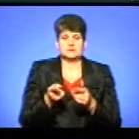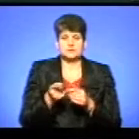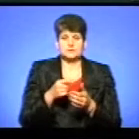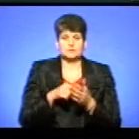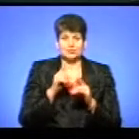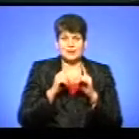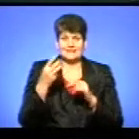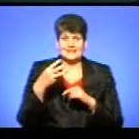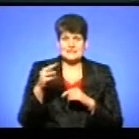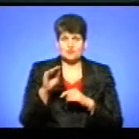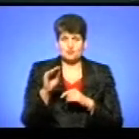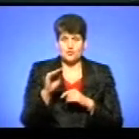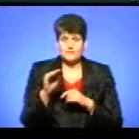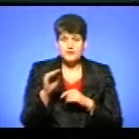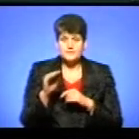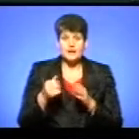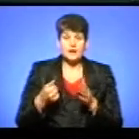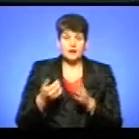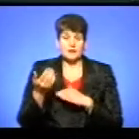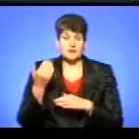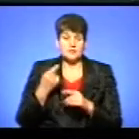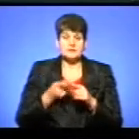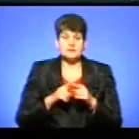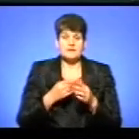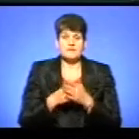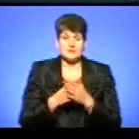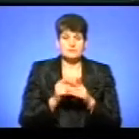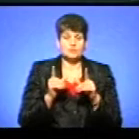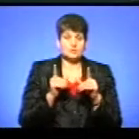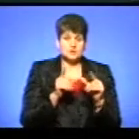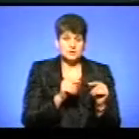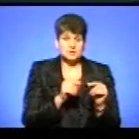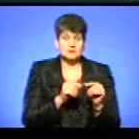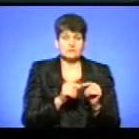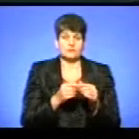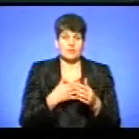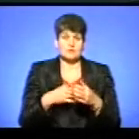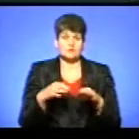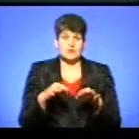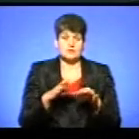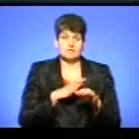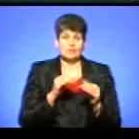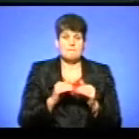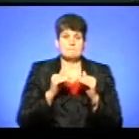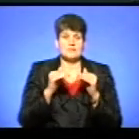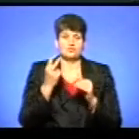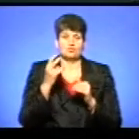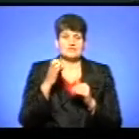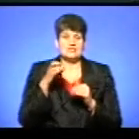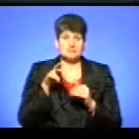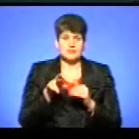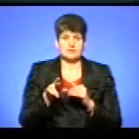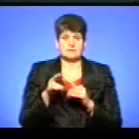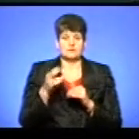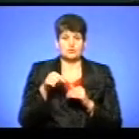ради 30 жовтня. До цього востаннє вартість проїзду у громадському транспорті Тернополя підвищили 2 січня цього року,